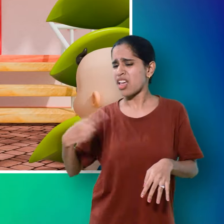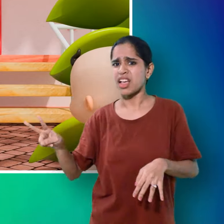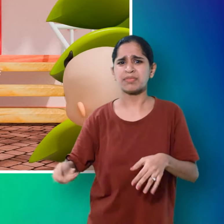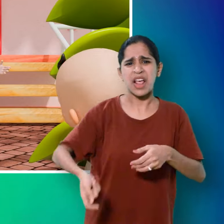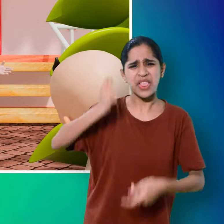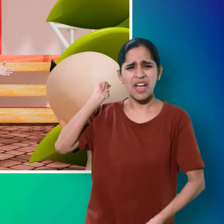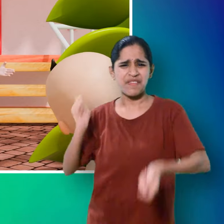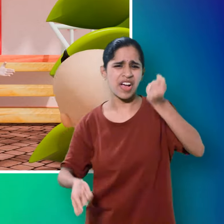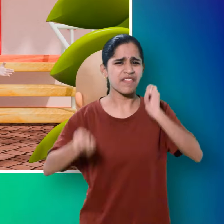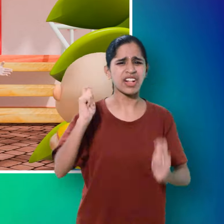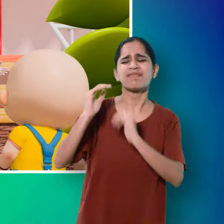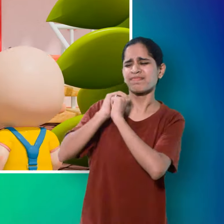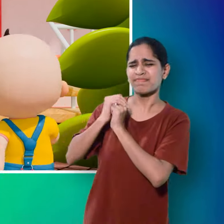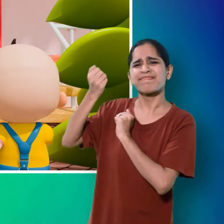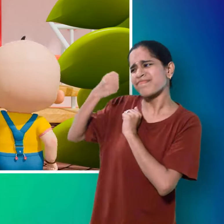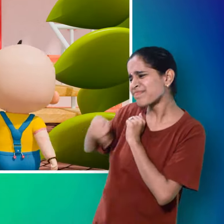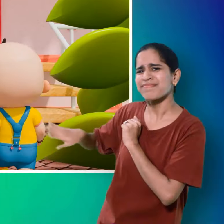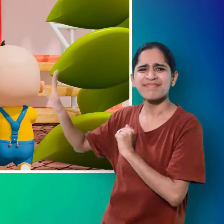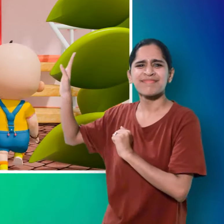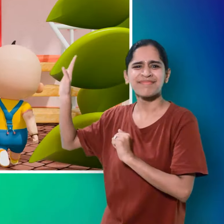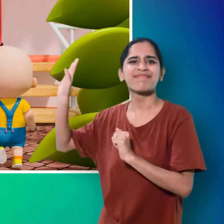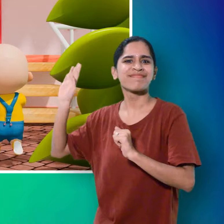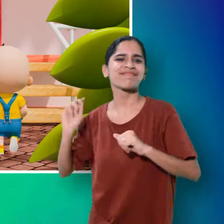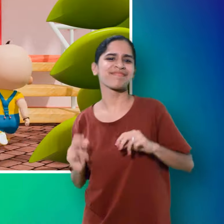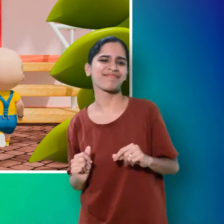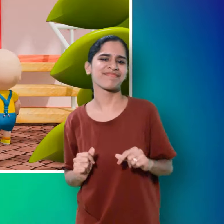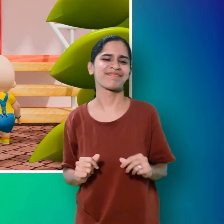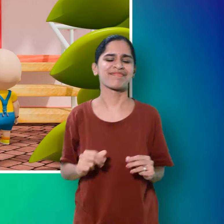जो बचा था काले चोर ले गए।